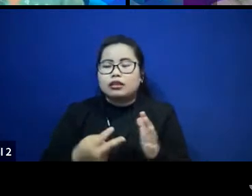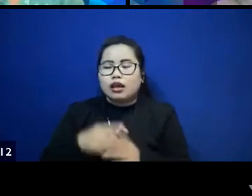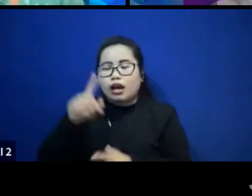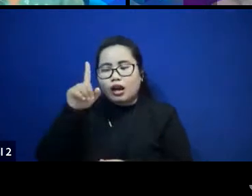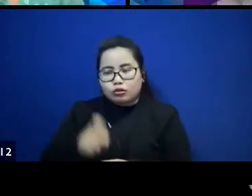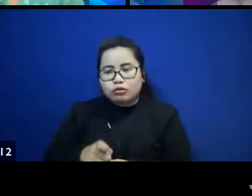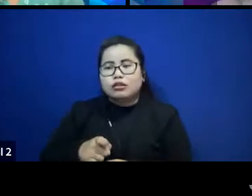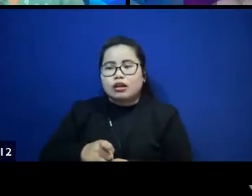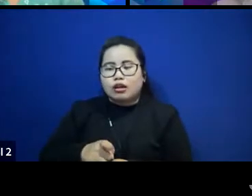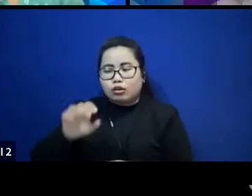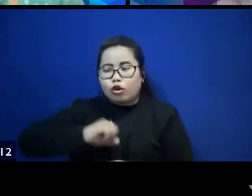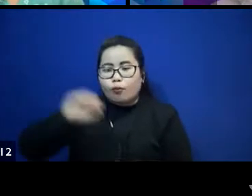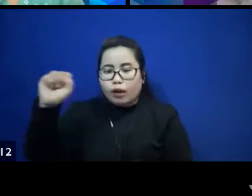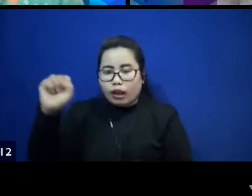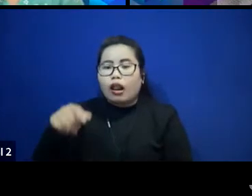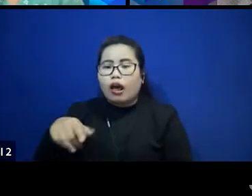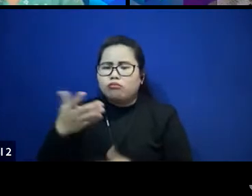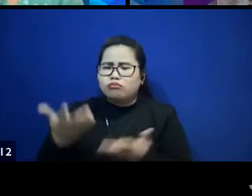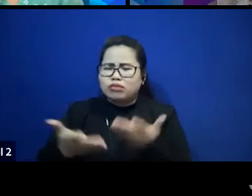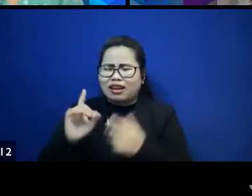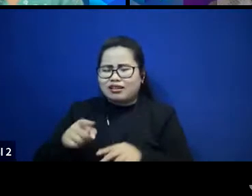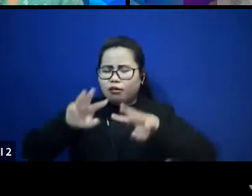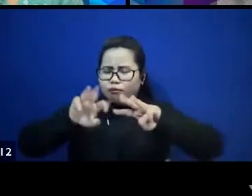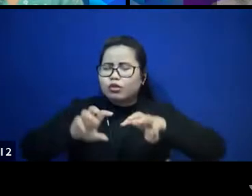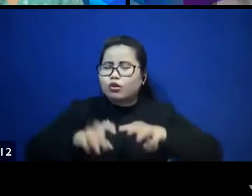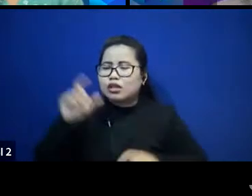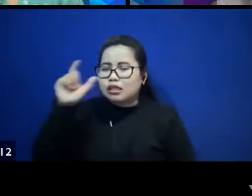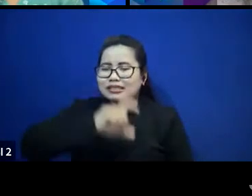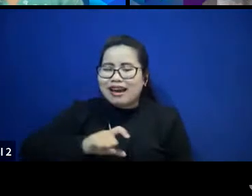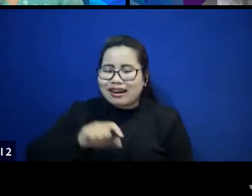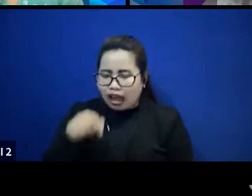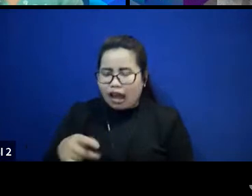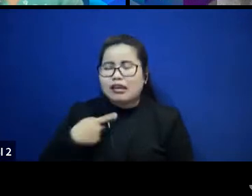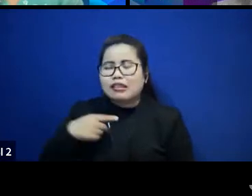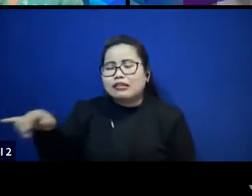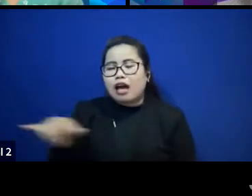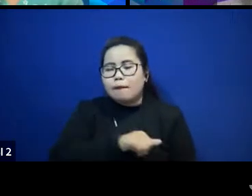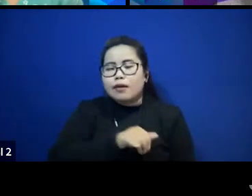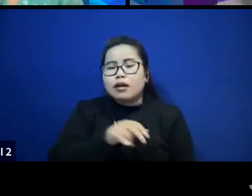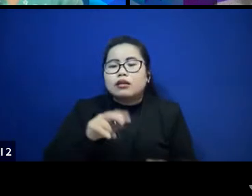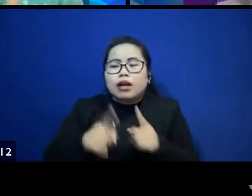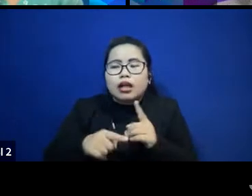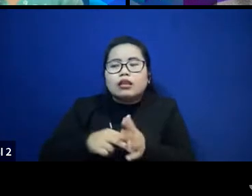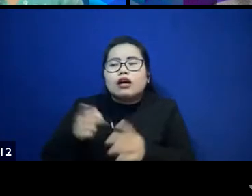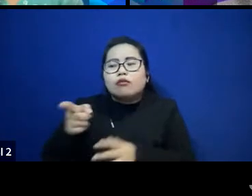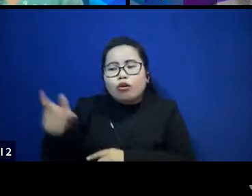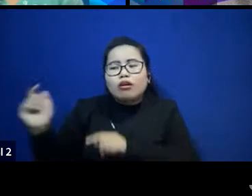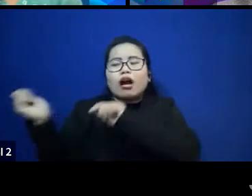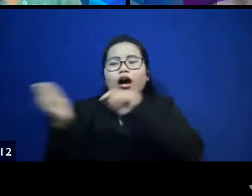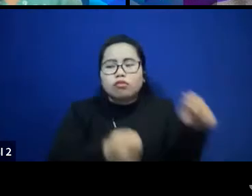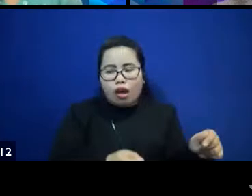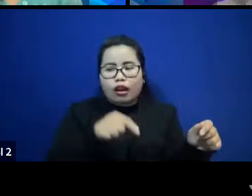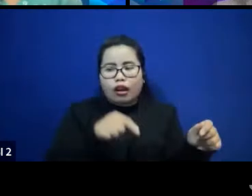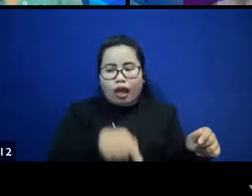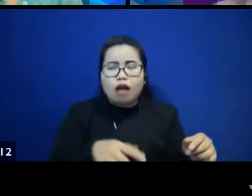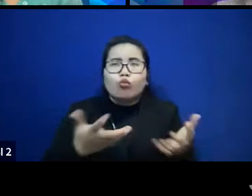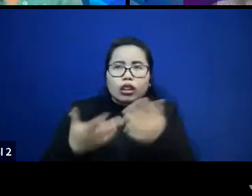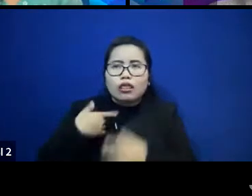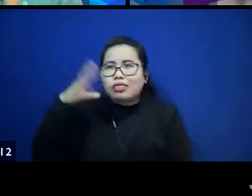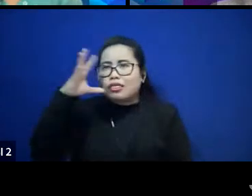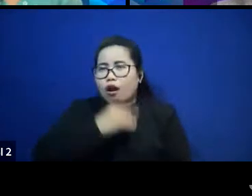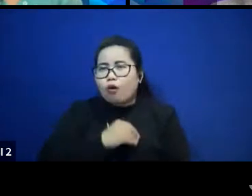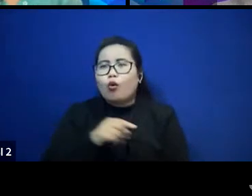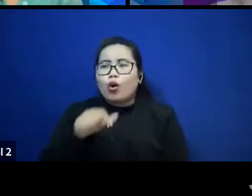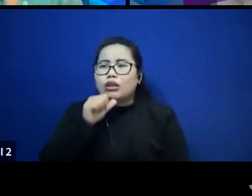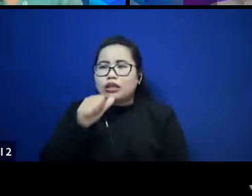Bahkan mereka punya metode untuk mencarinya kita juga model kita adalah kita tahu